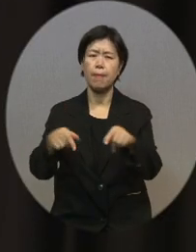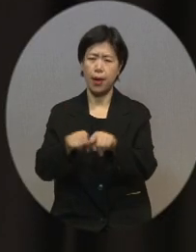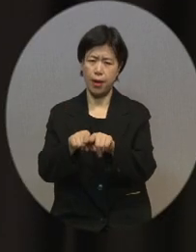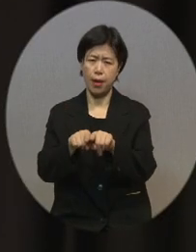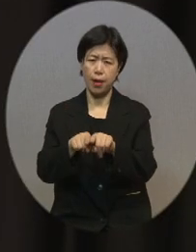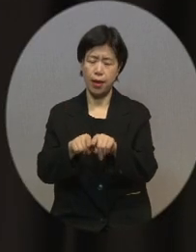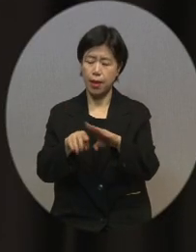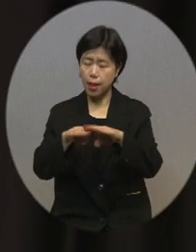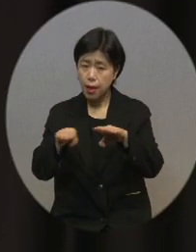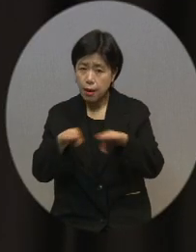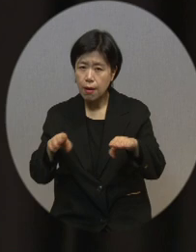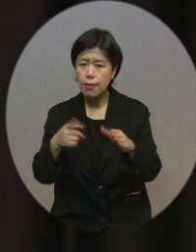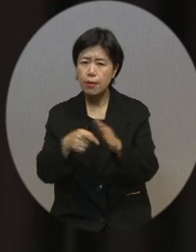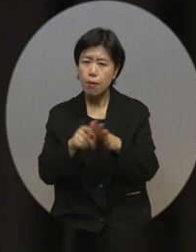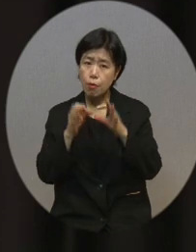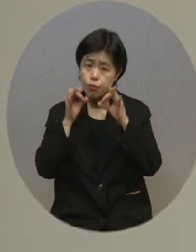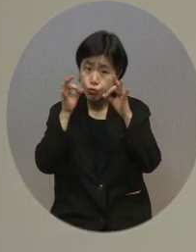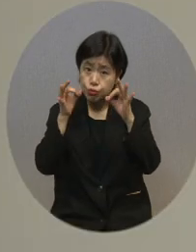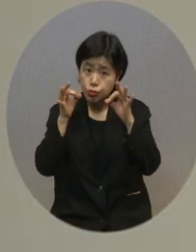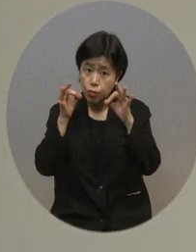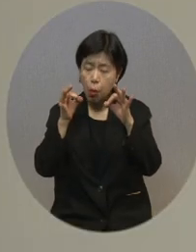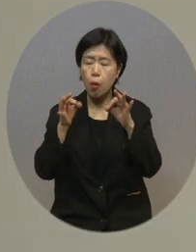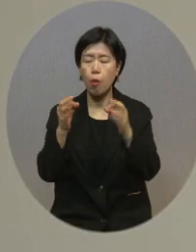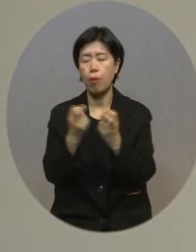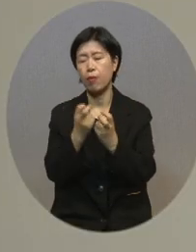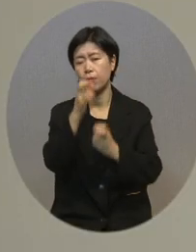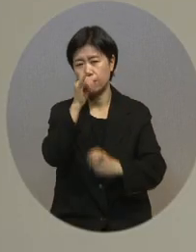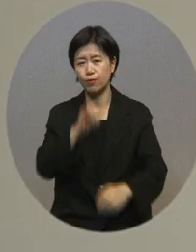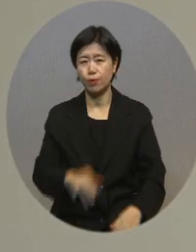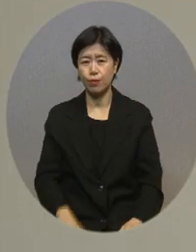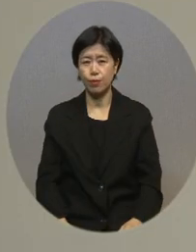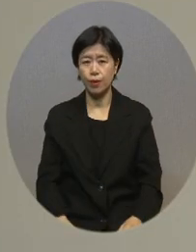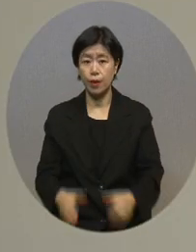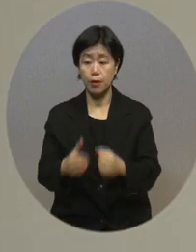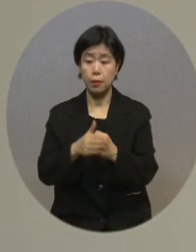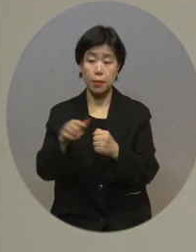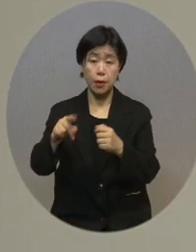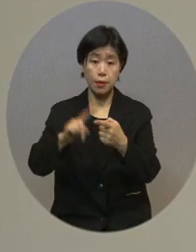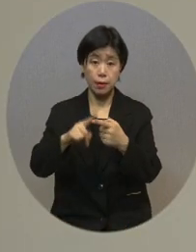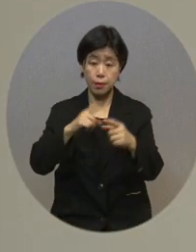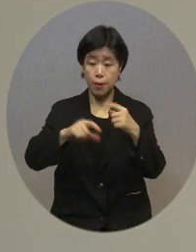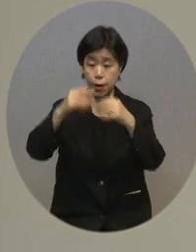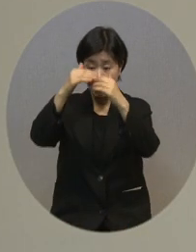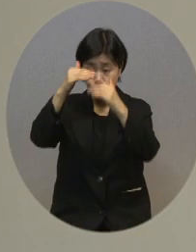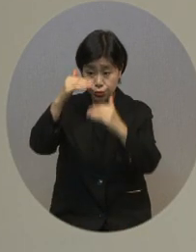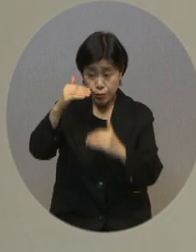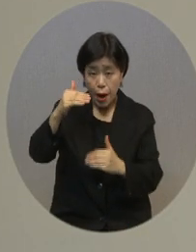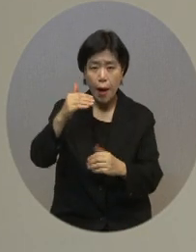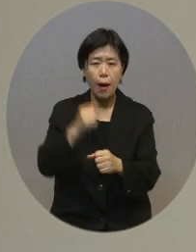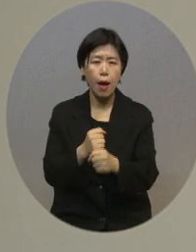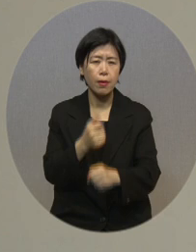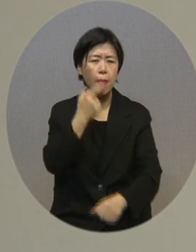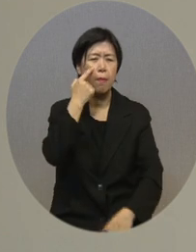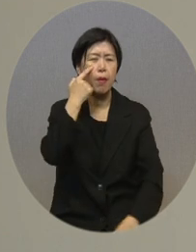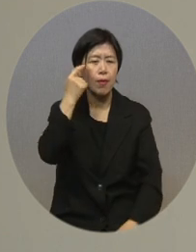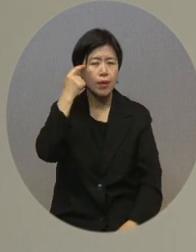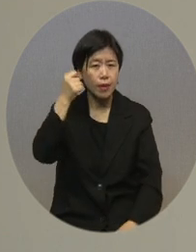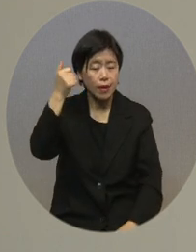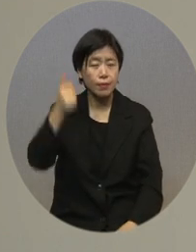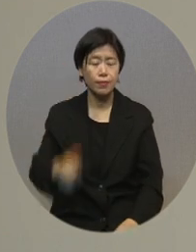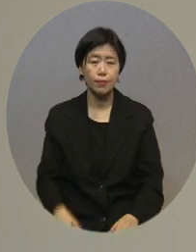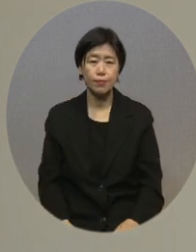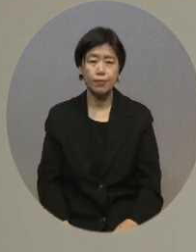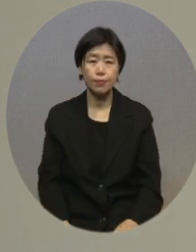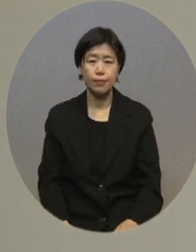예, 성공 사례네. 예, 예, 예. 그래서 이걸 좀 더 체계화하자. 기초단체가 할 수 있는 큰 돈 안